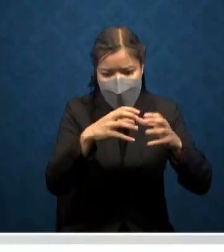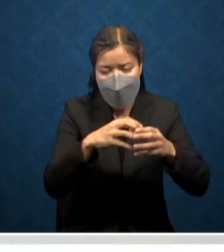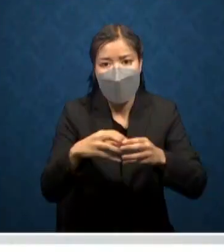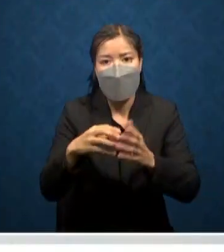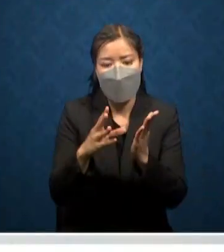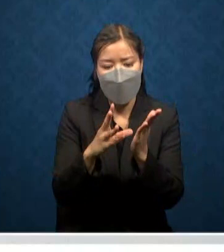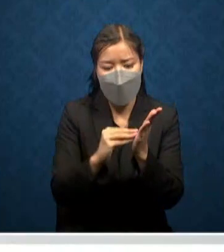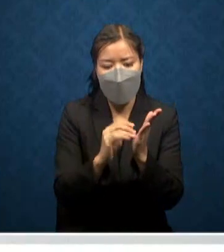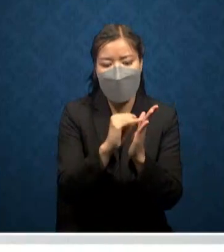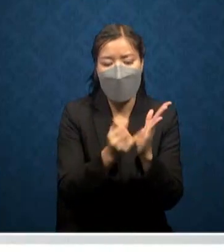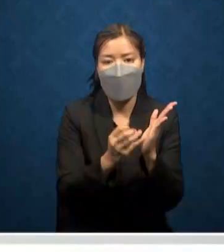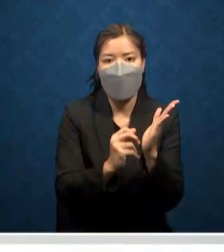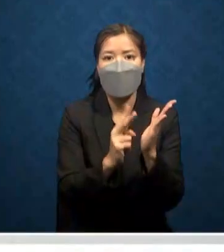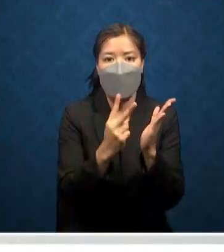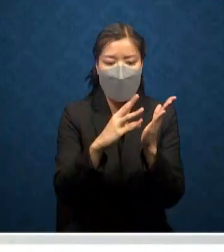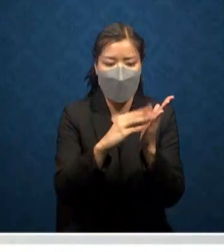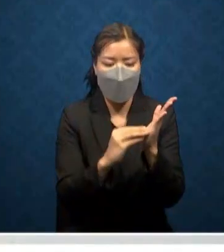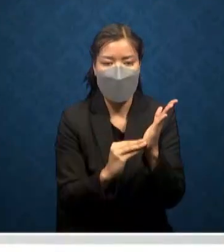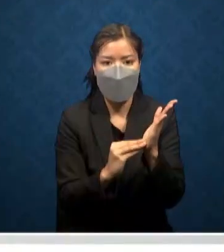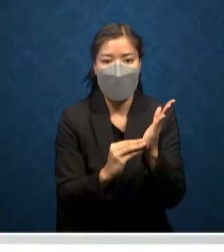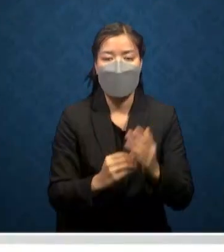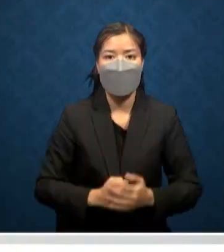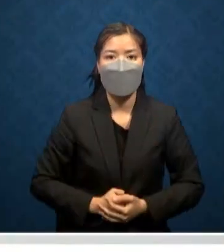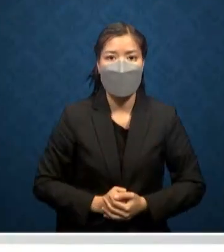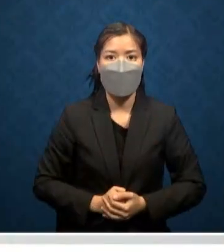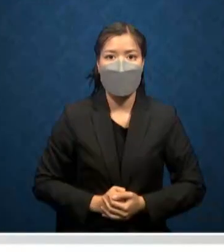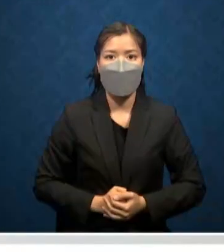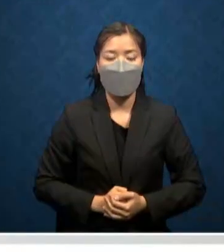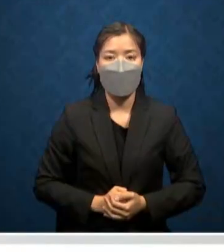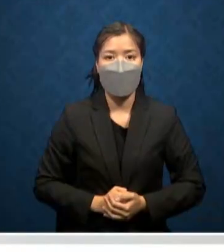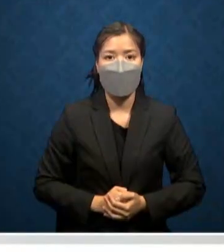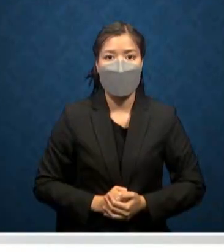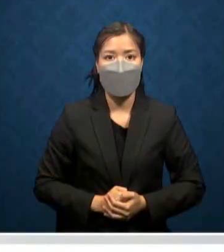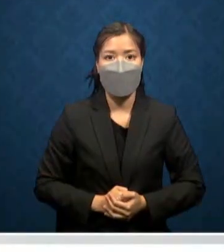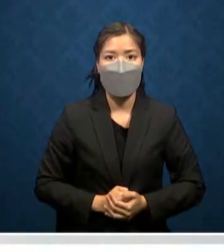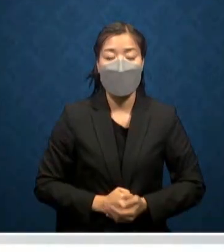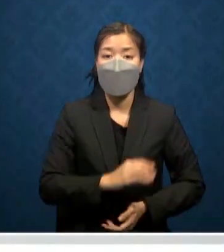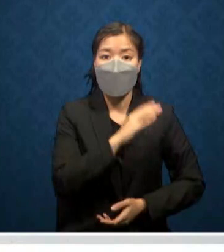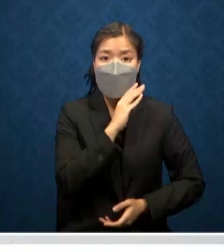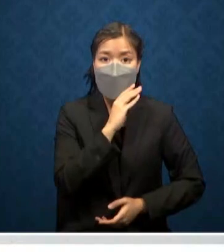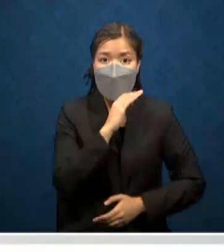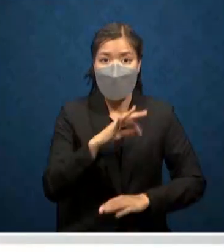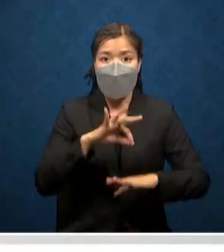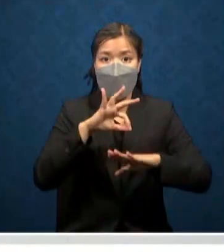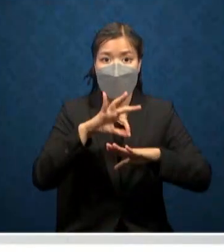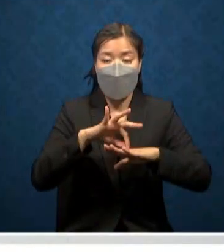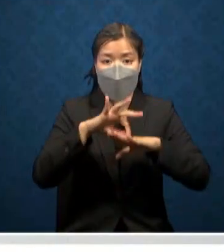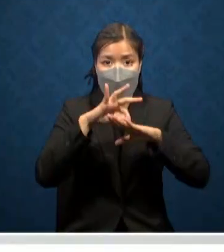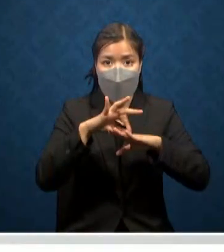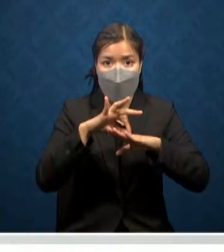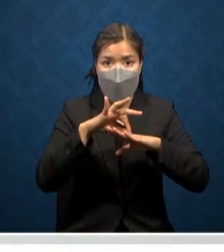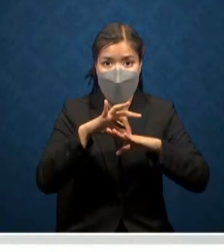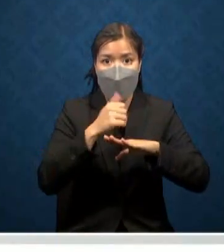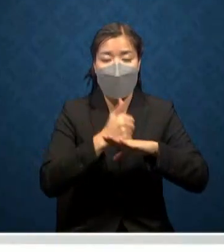นะครับการที่จะให้มีผู้แทนหรือวะนะมีนามเผลอหรือผู้แทนเข้ามาเป็นเป็นกรรมการ